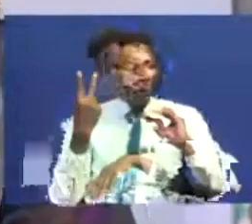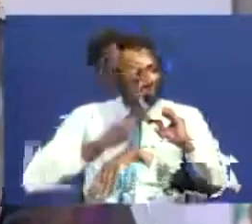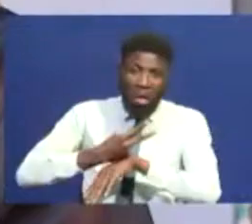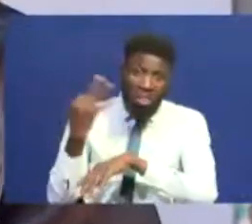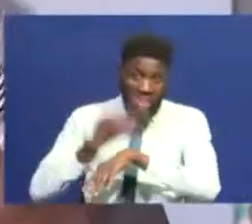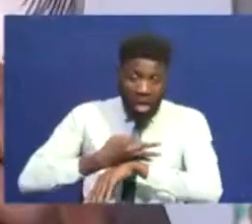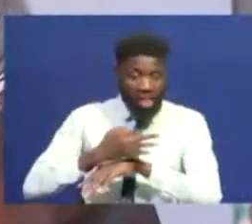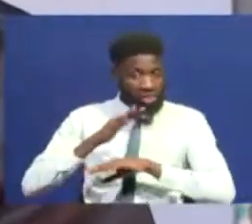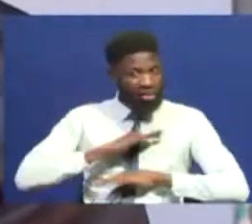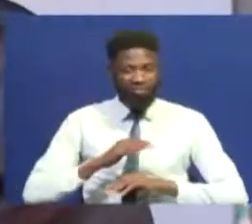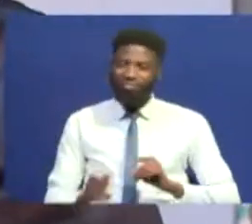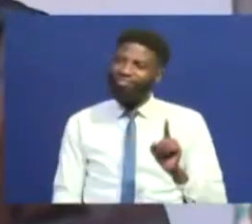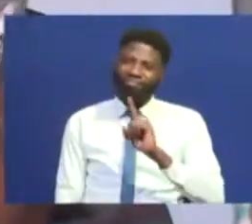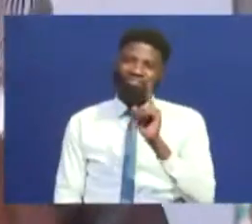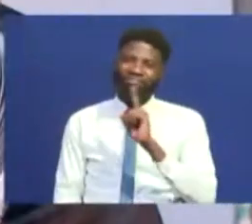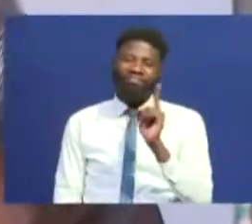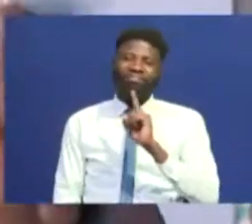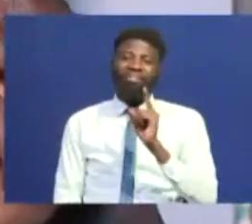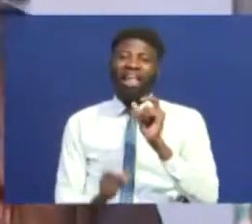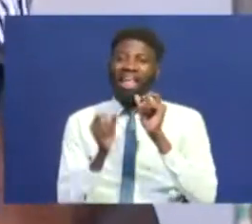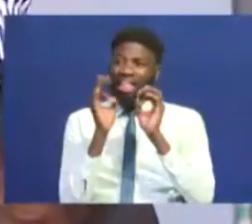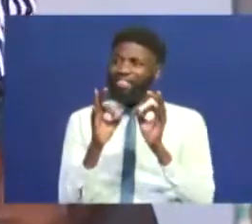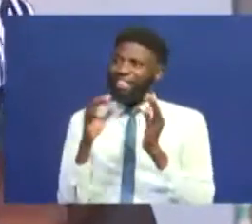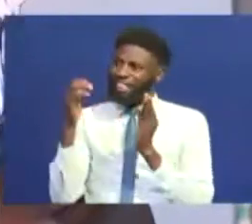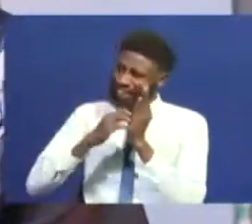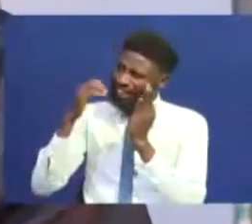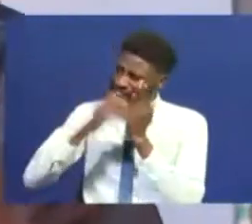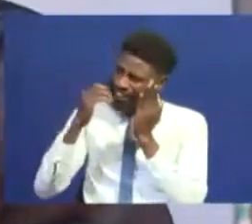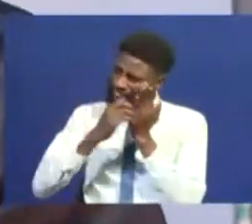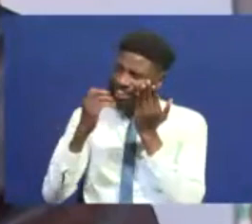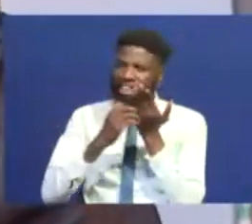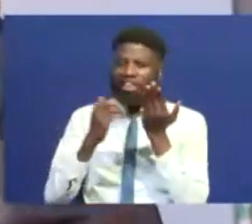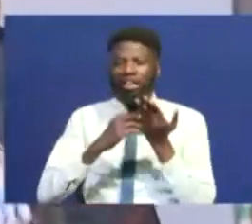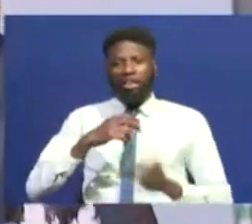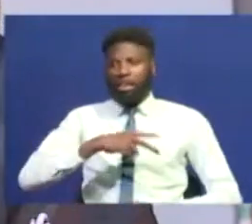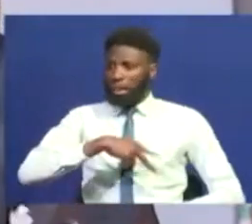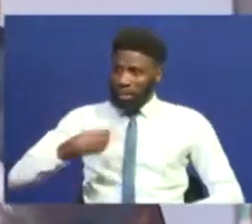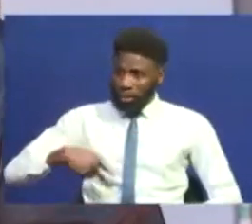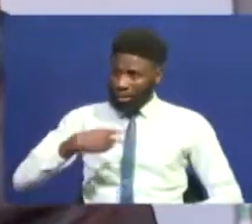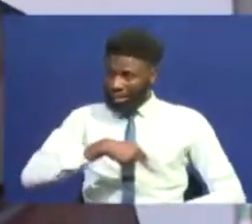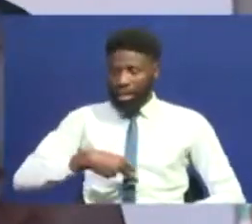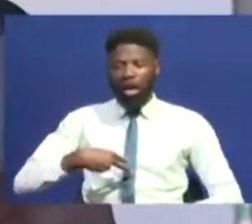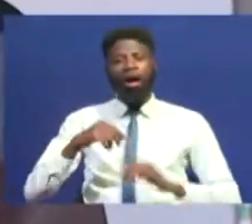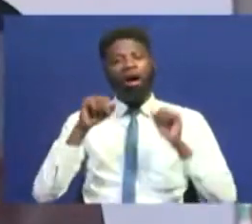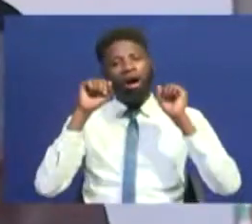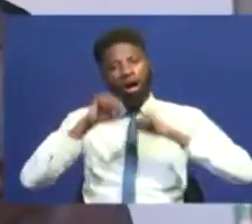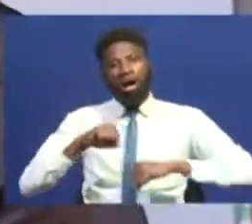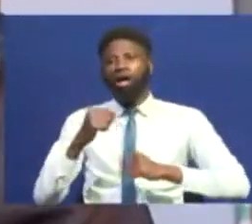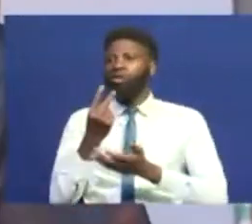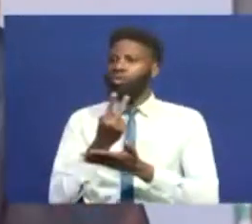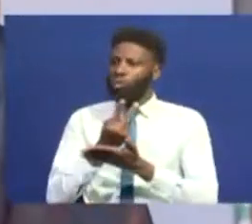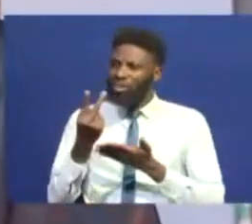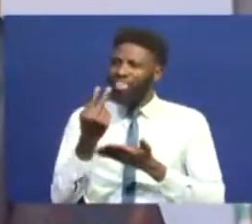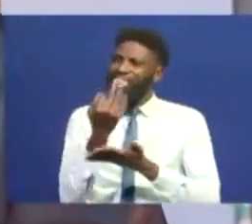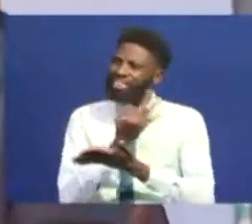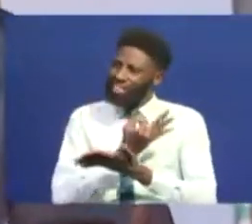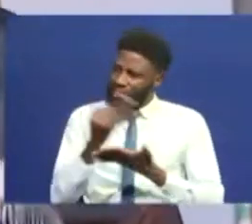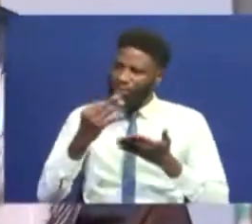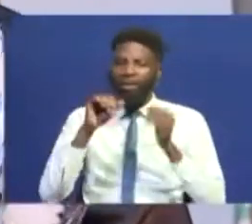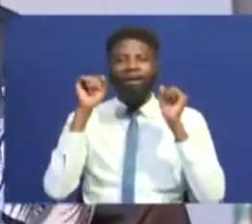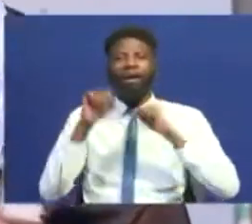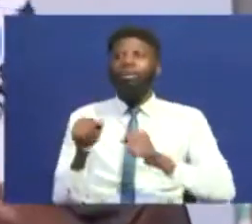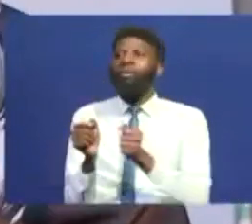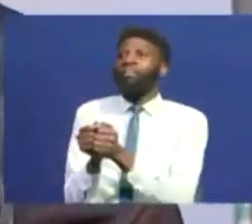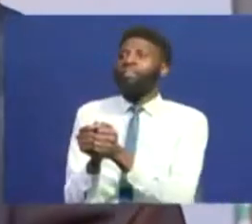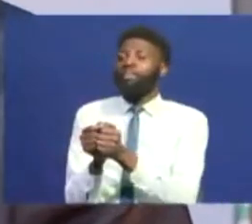tatu. You will take, kama ni kutoka kuchonga hii zebra, you will take like 2 weeks, 3 weeks.